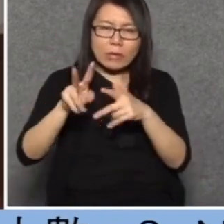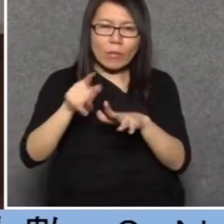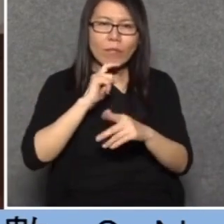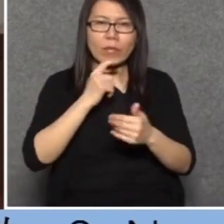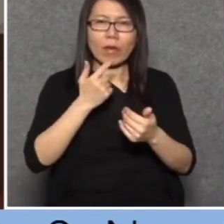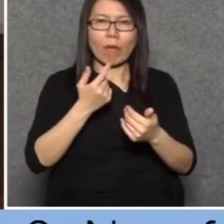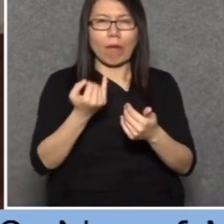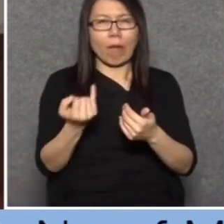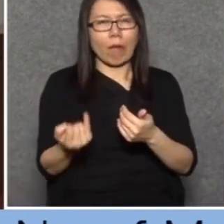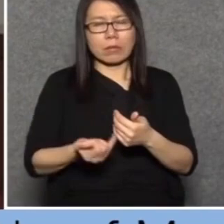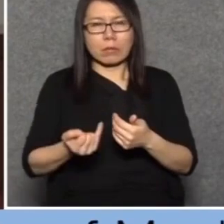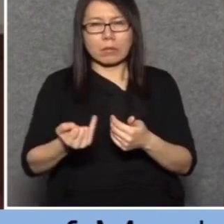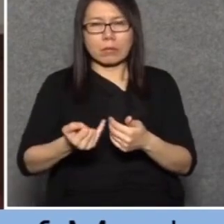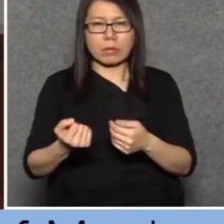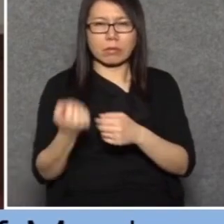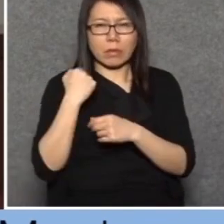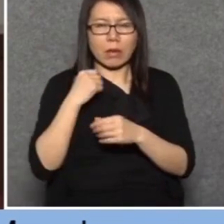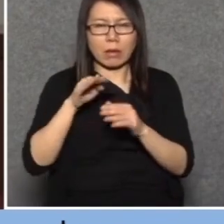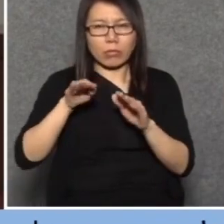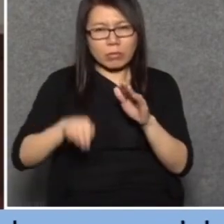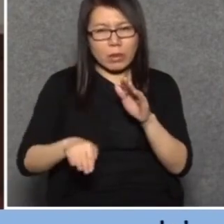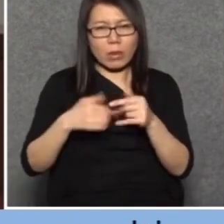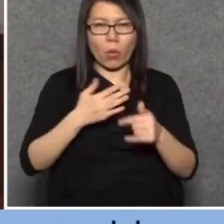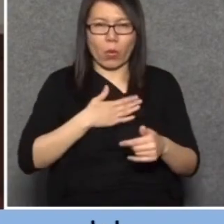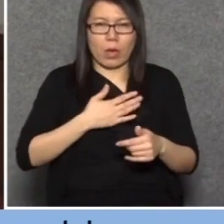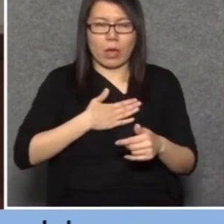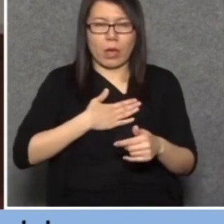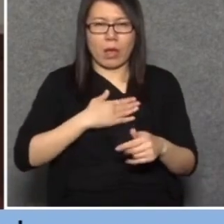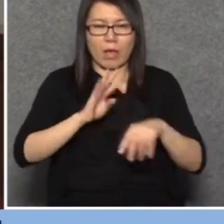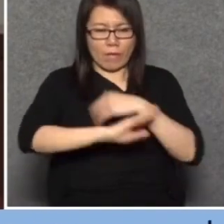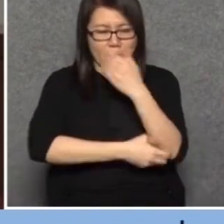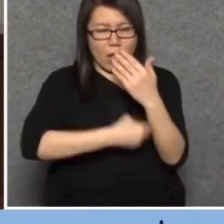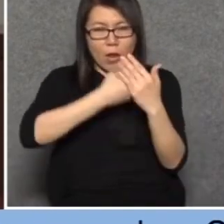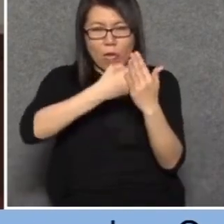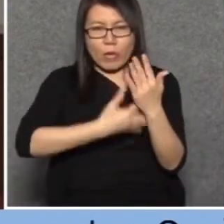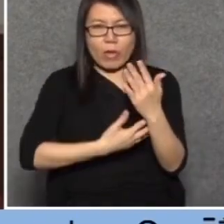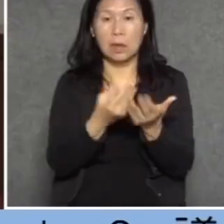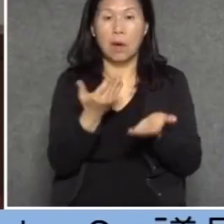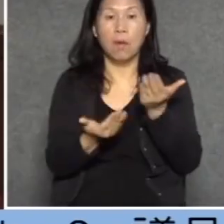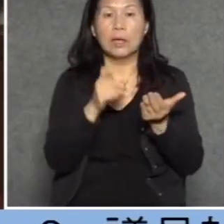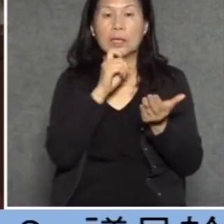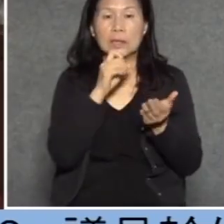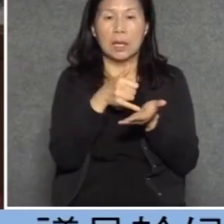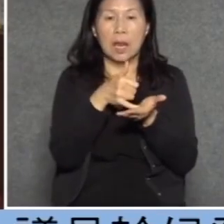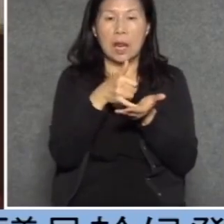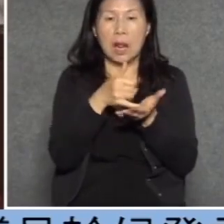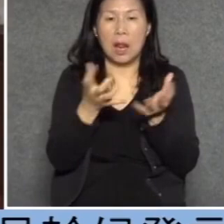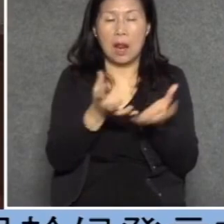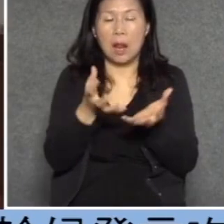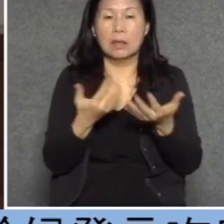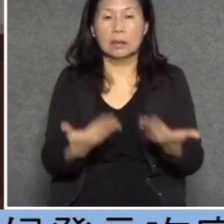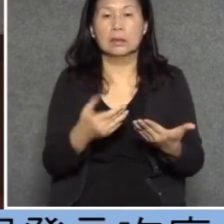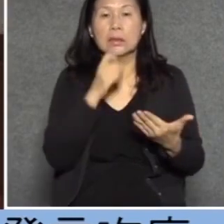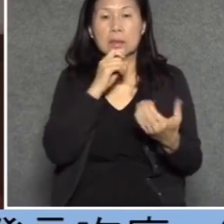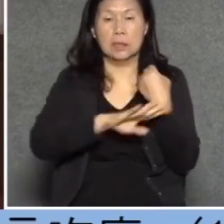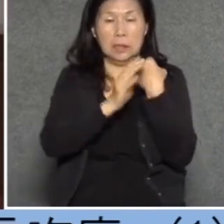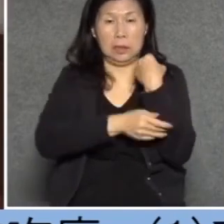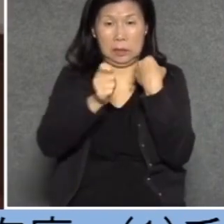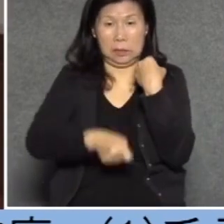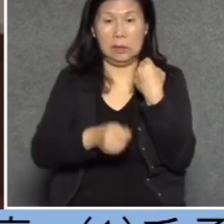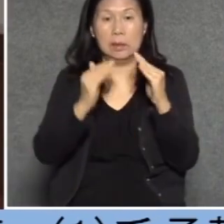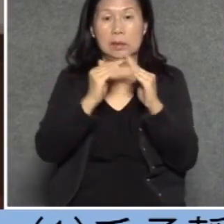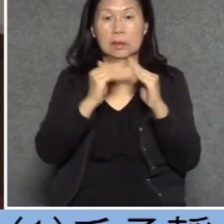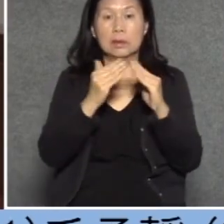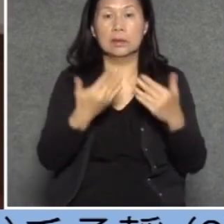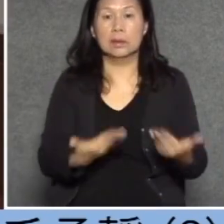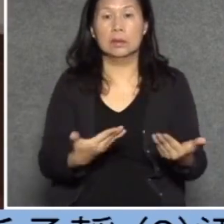低咧，你就會好驚嗰個司法制度咧係會出現動搖嘅，特別係裁判處，喂